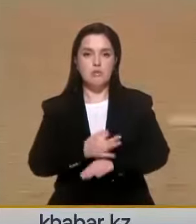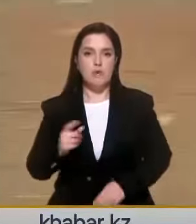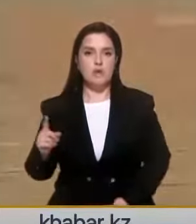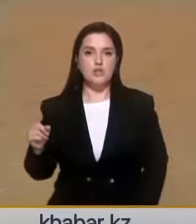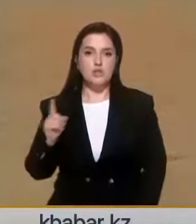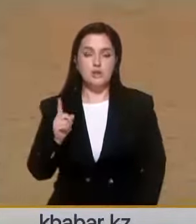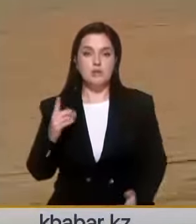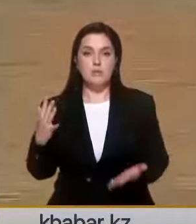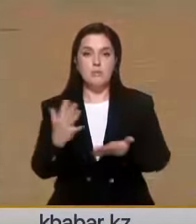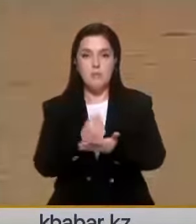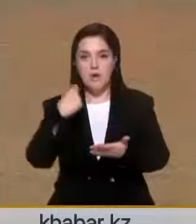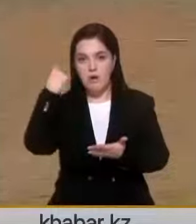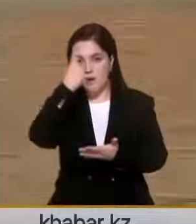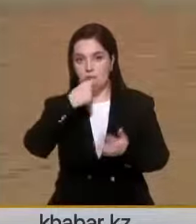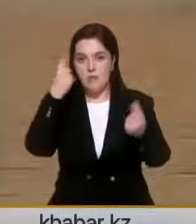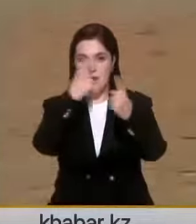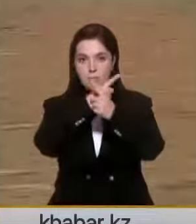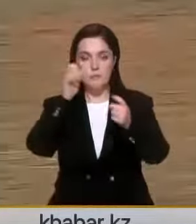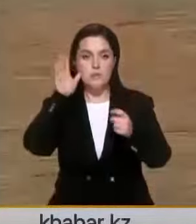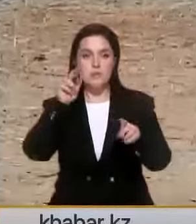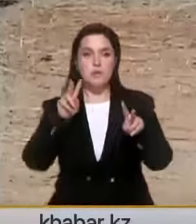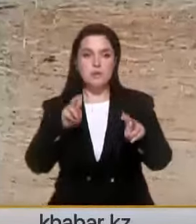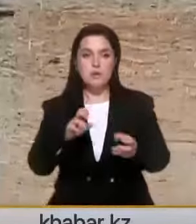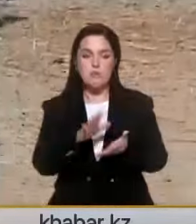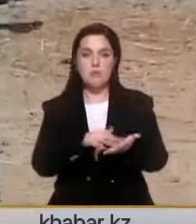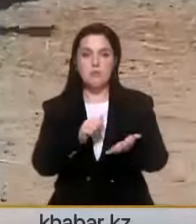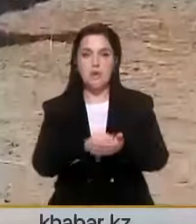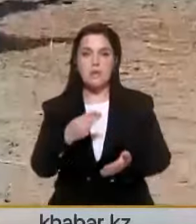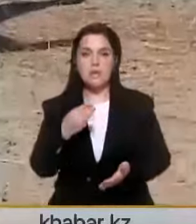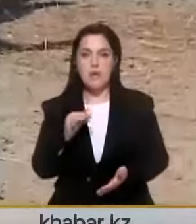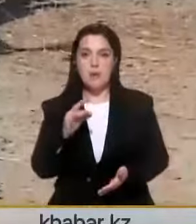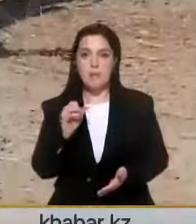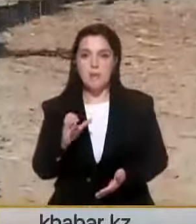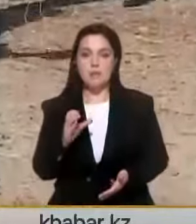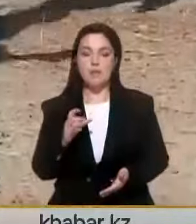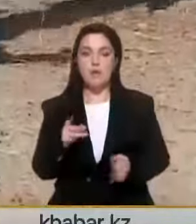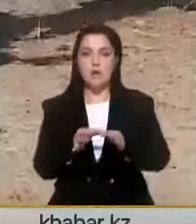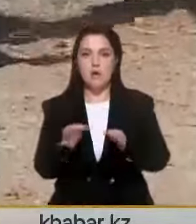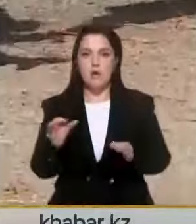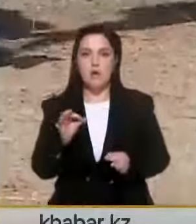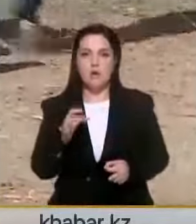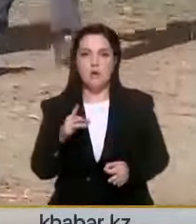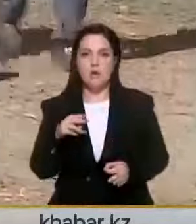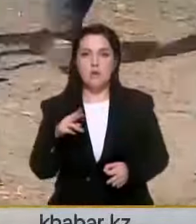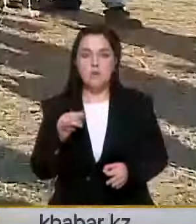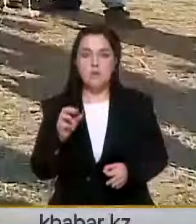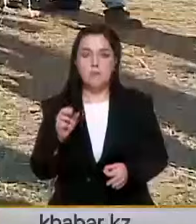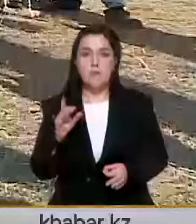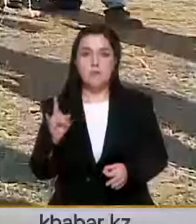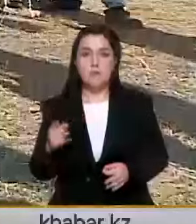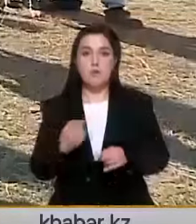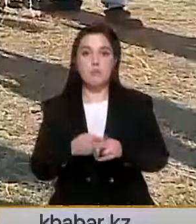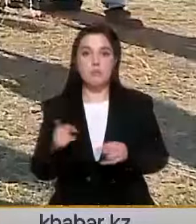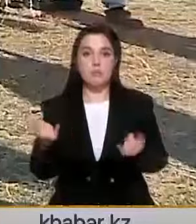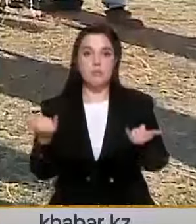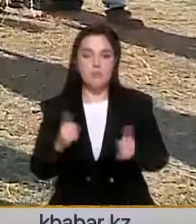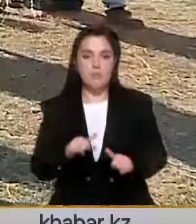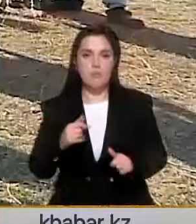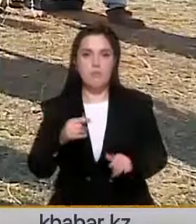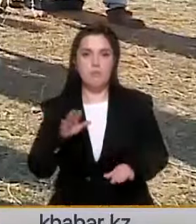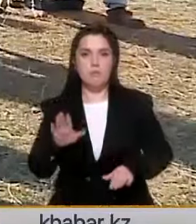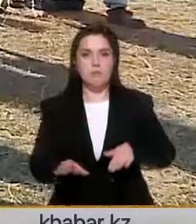напряжённых часов ожидания победителем был объявлен пёс по кличке таймас из Ордо басинского района Этот представитель породы поразил жюри своей